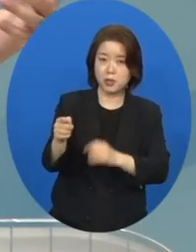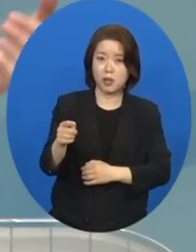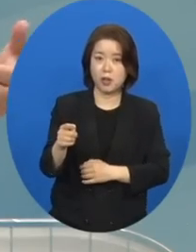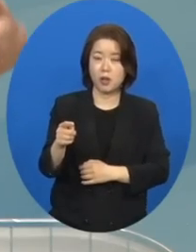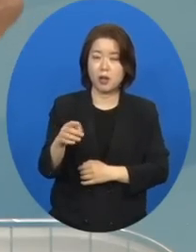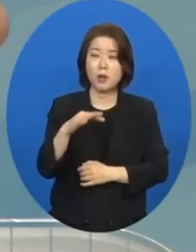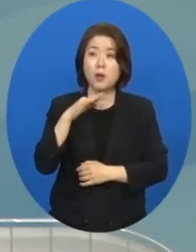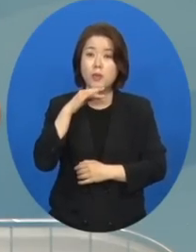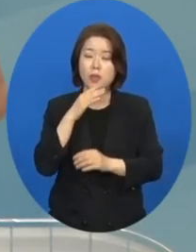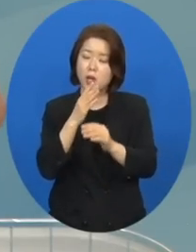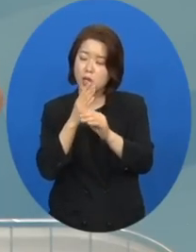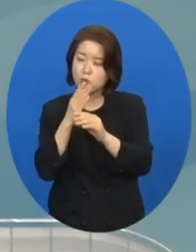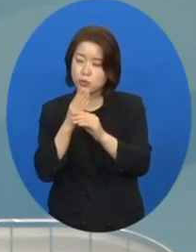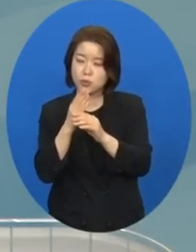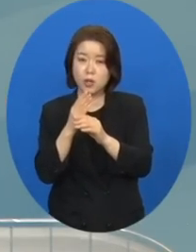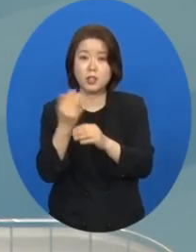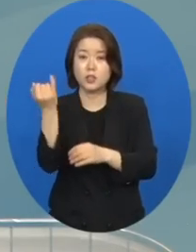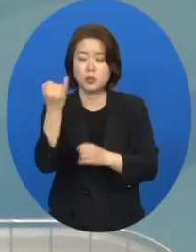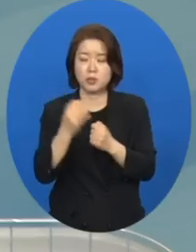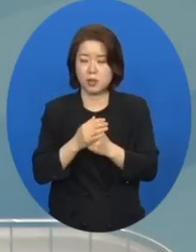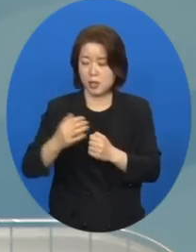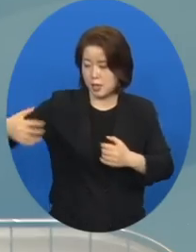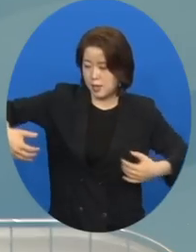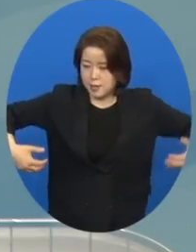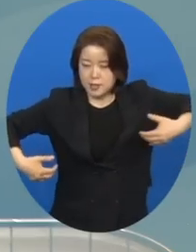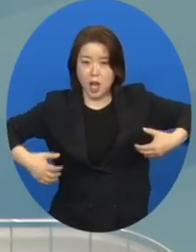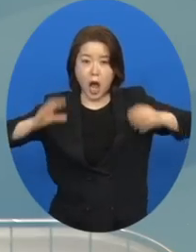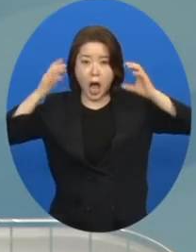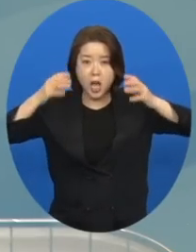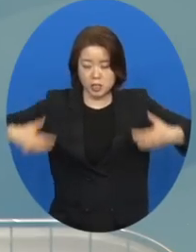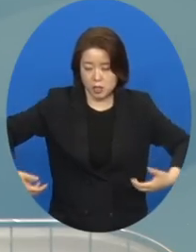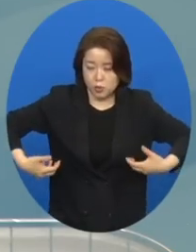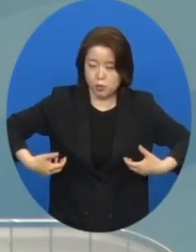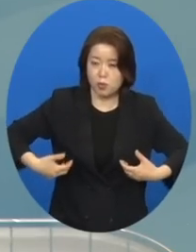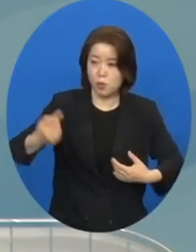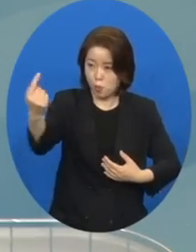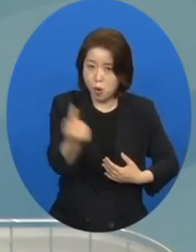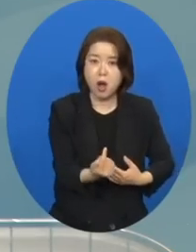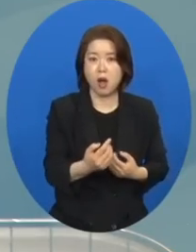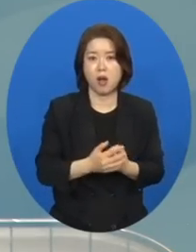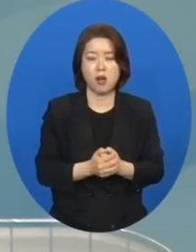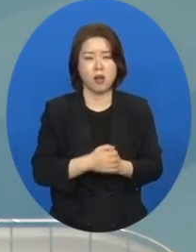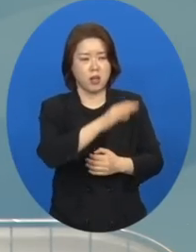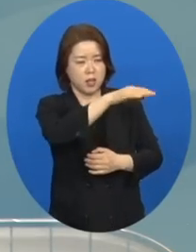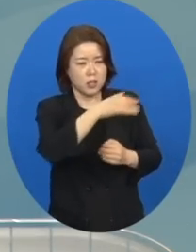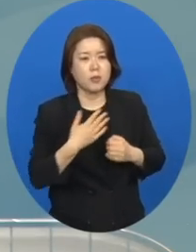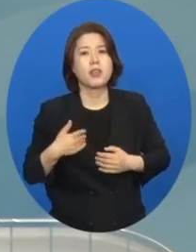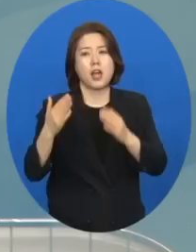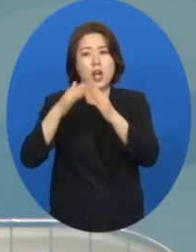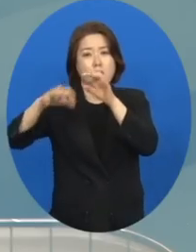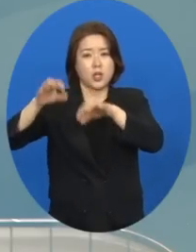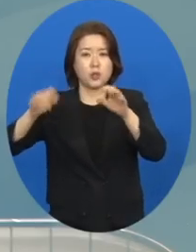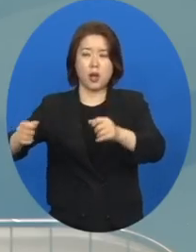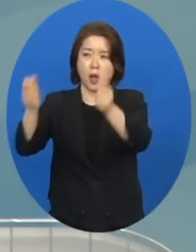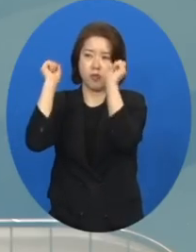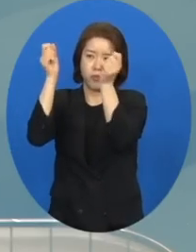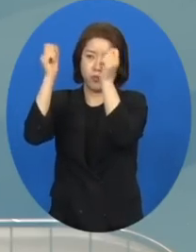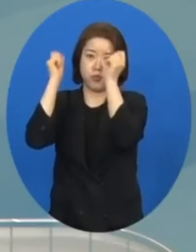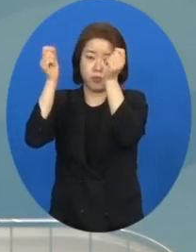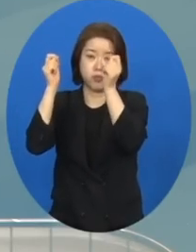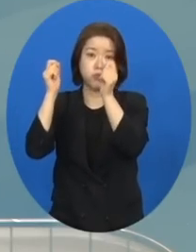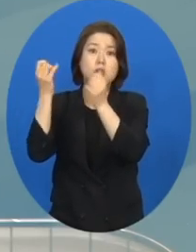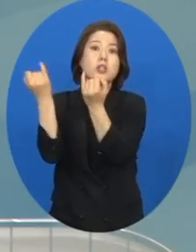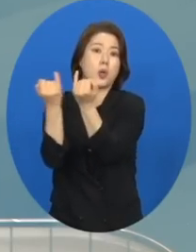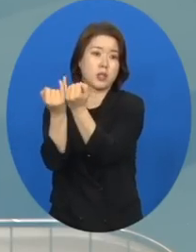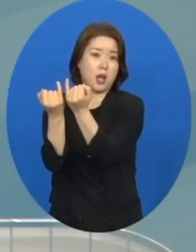아이 둘을 양쪽에 끼고 찾아왔어요 그러면서 그 분이 이런 얘기 라는 겁니다 천사님 저는 이 동네에 무단 최아무개 입니다